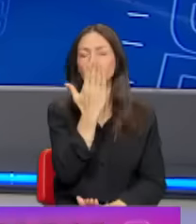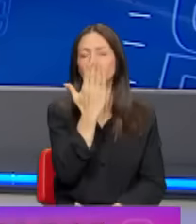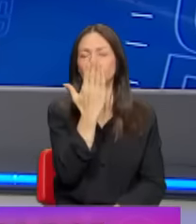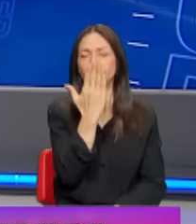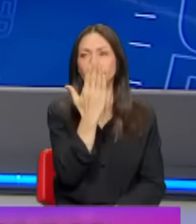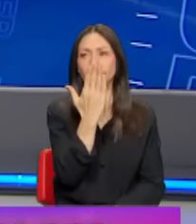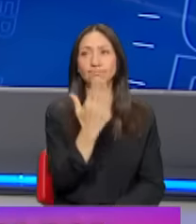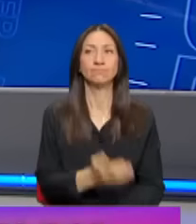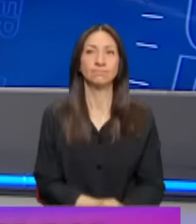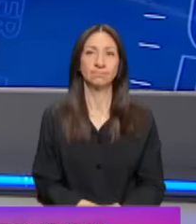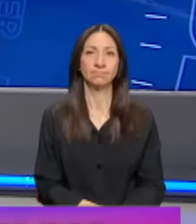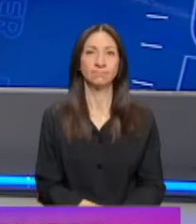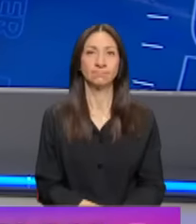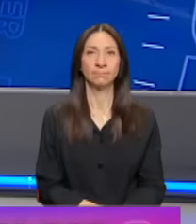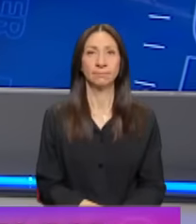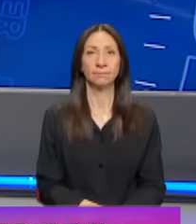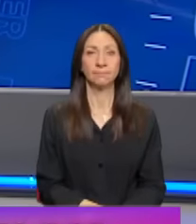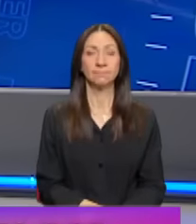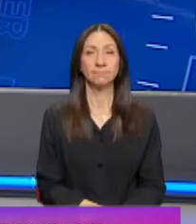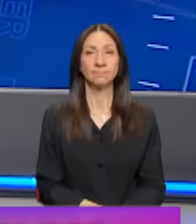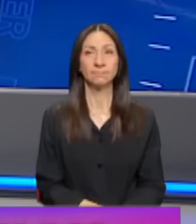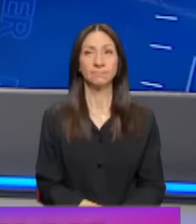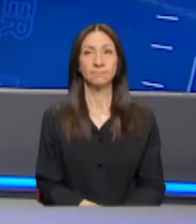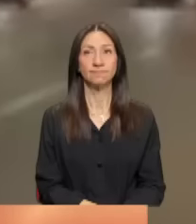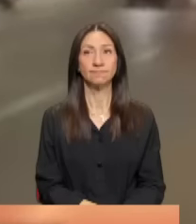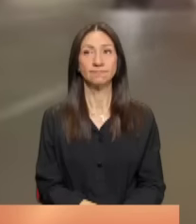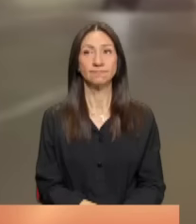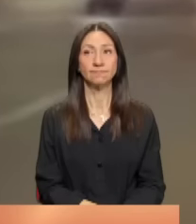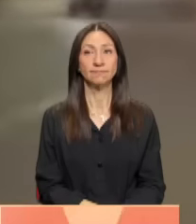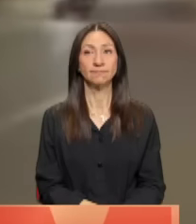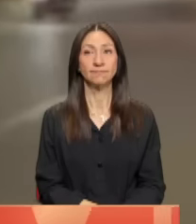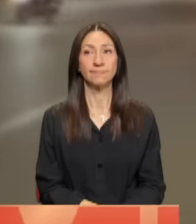kendini yeniden hatırlattı.